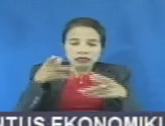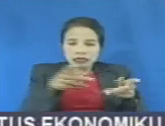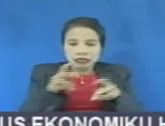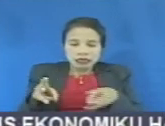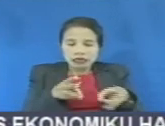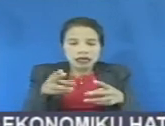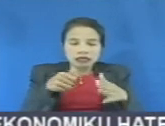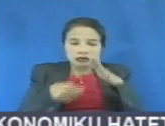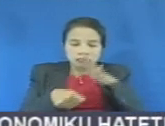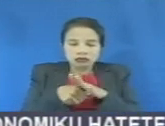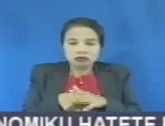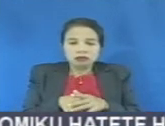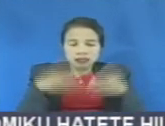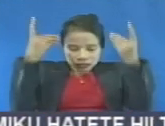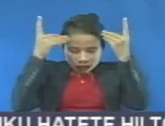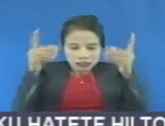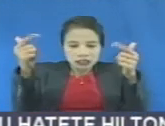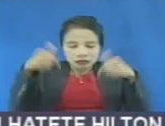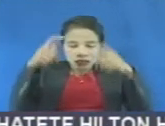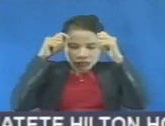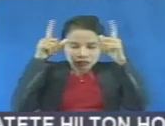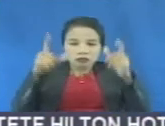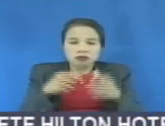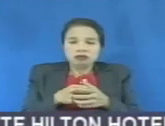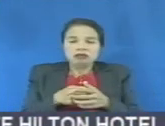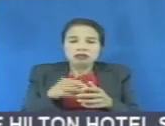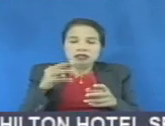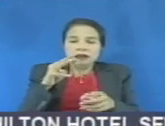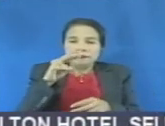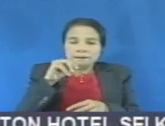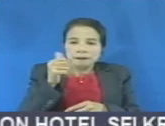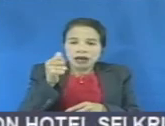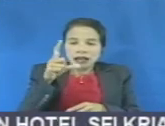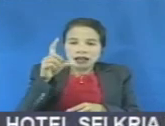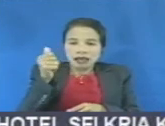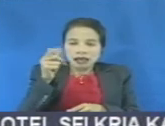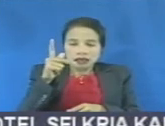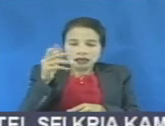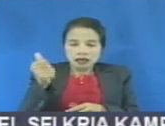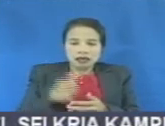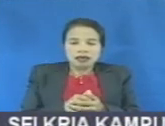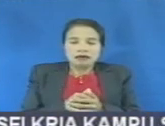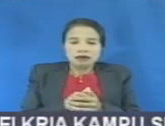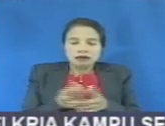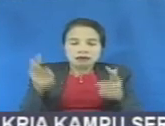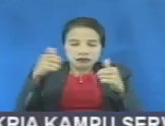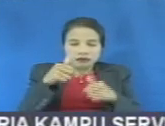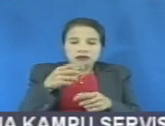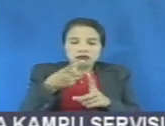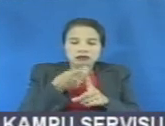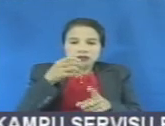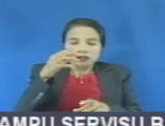nia disiri fila mai Timor liu husi Malaka no tama falimos husi Salele i